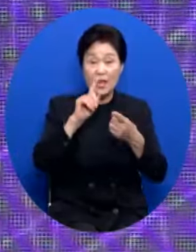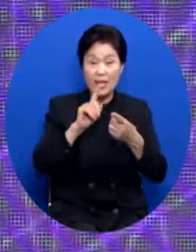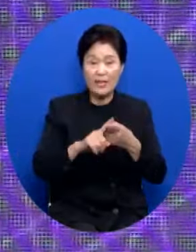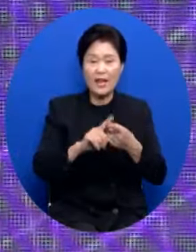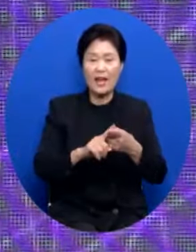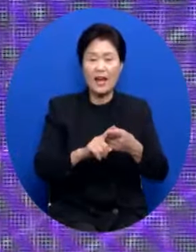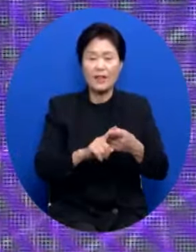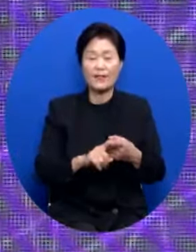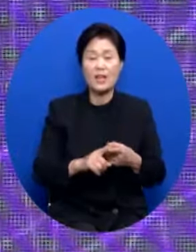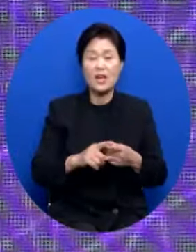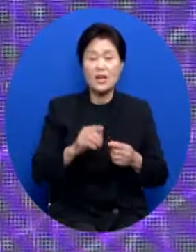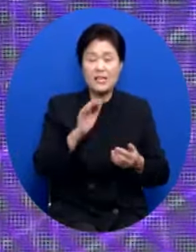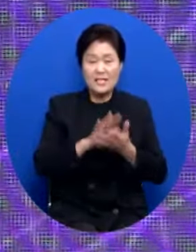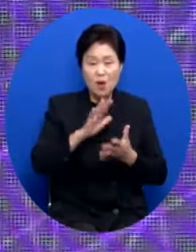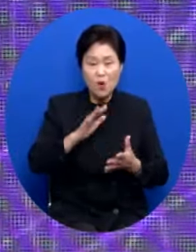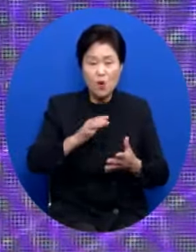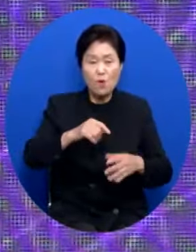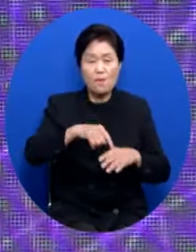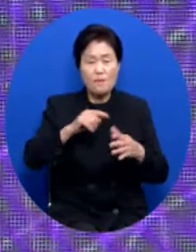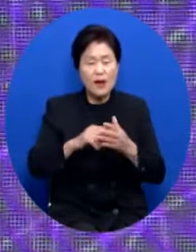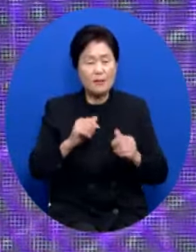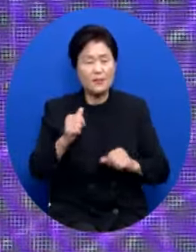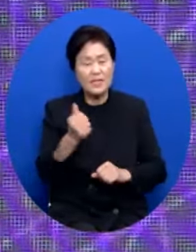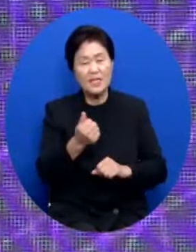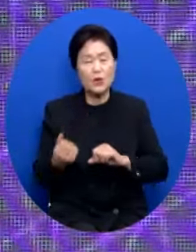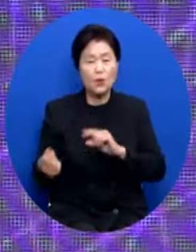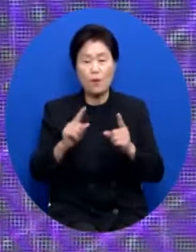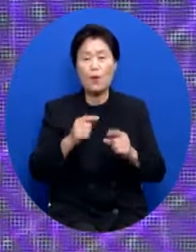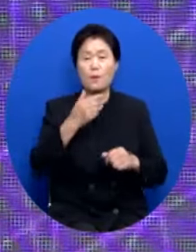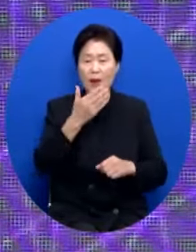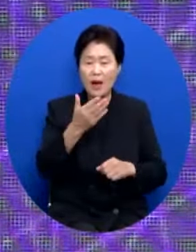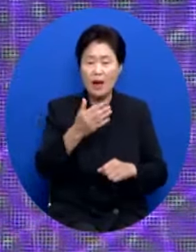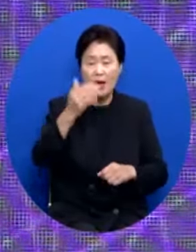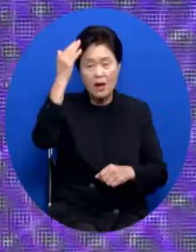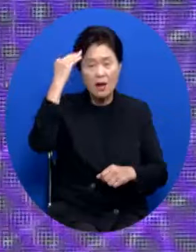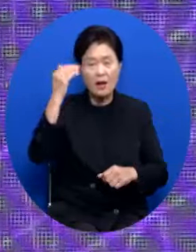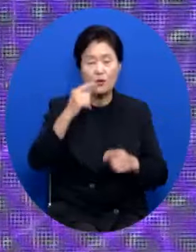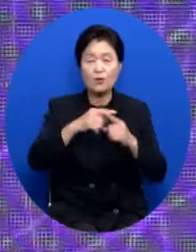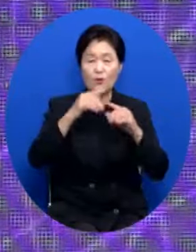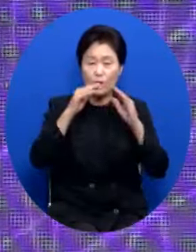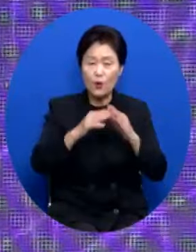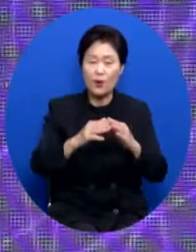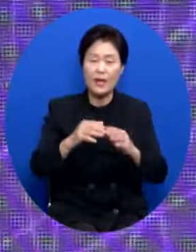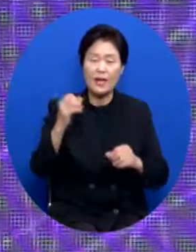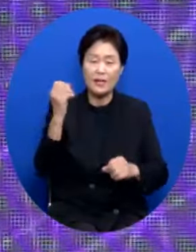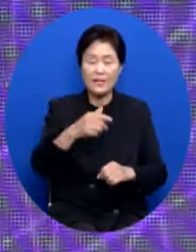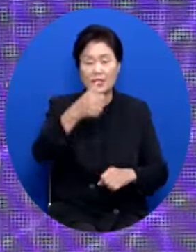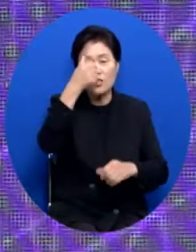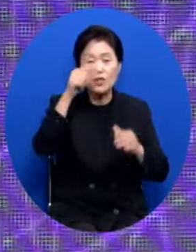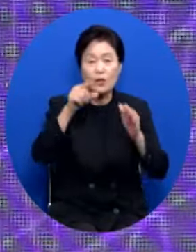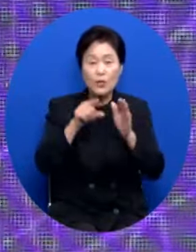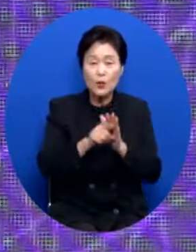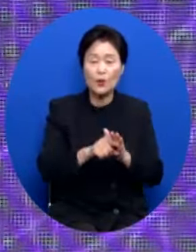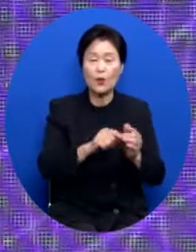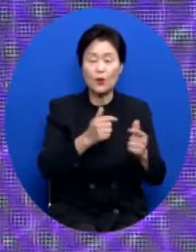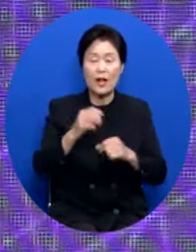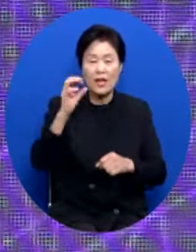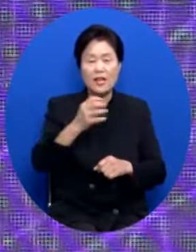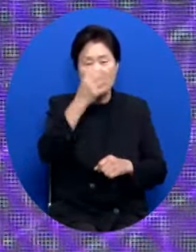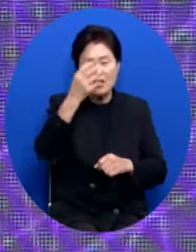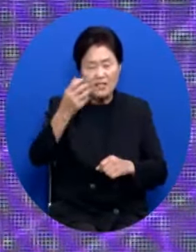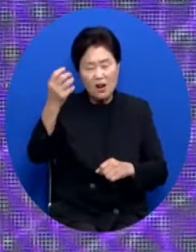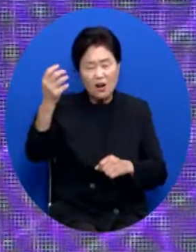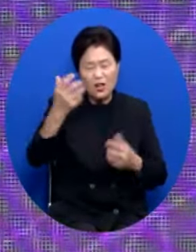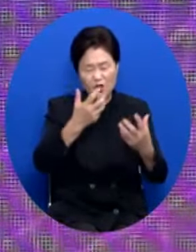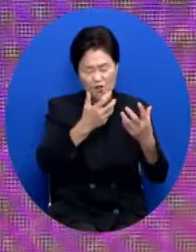선교에 대한 열정이 회복될 뿐만 아니라 한국교회에 다시 기독교가 성령의